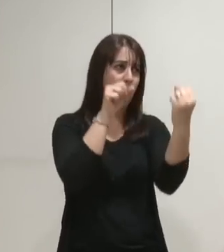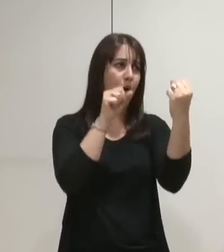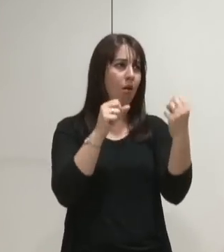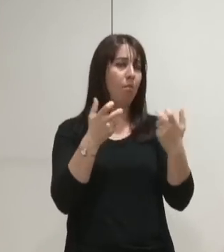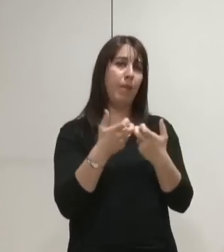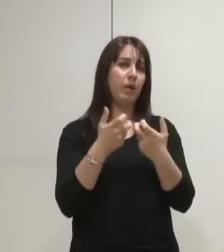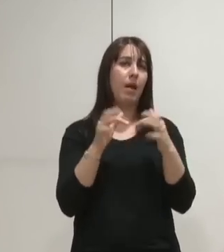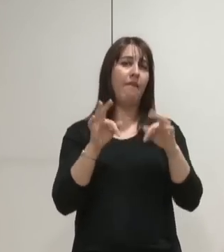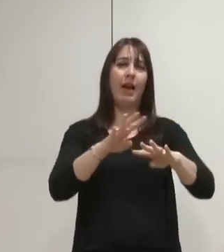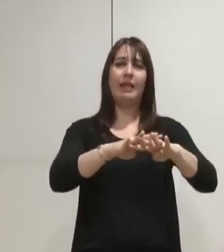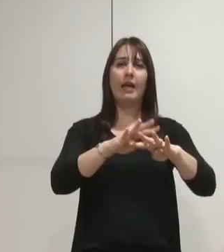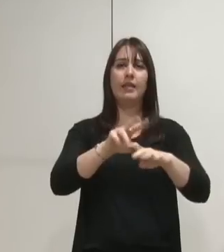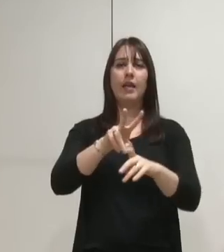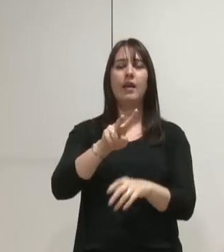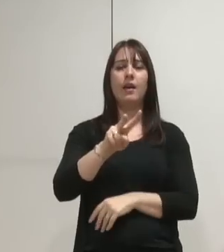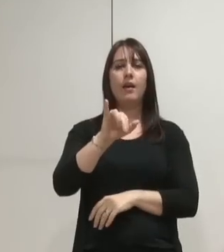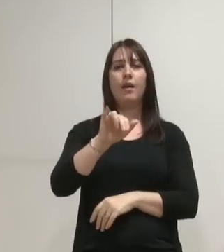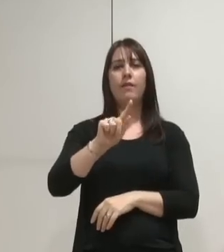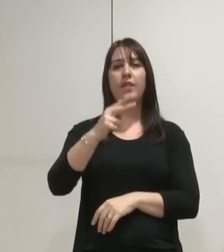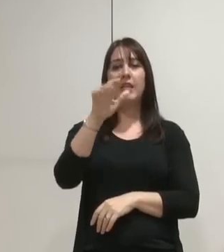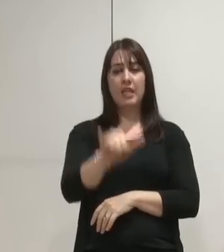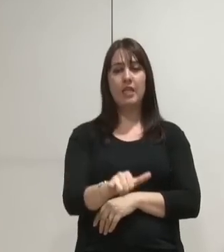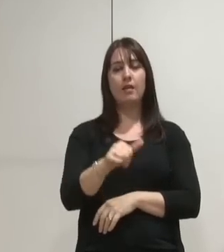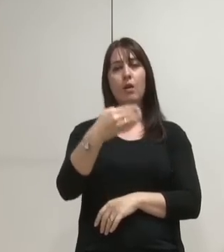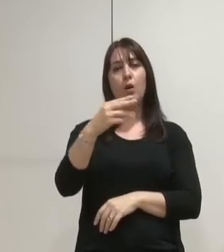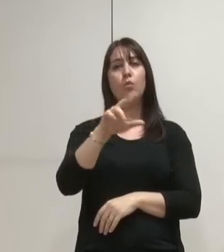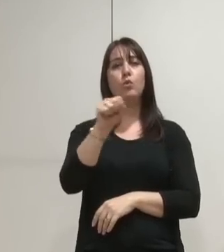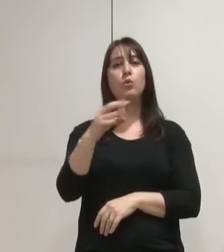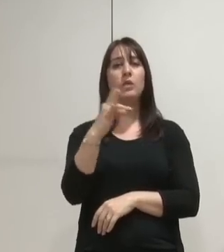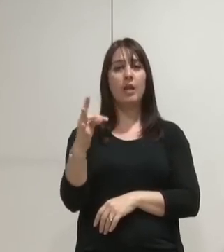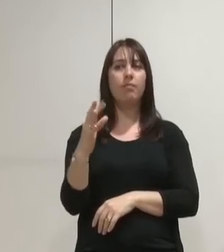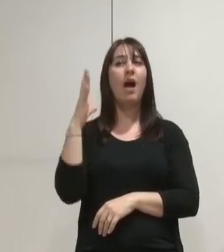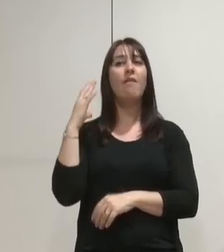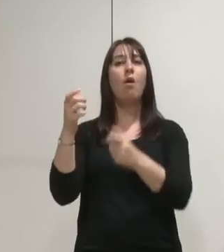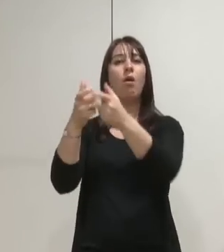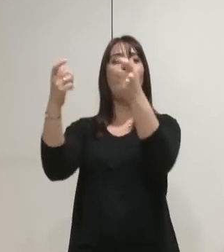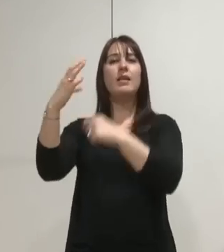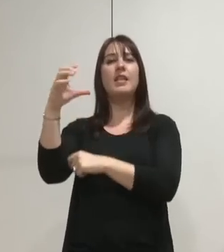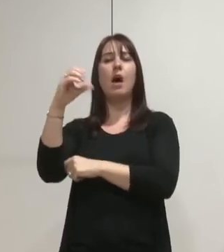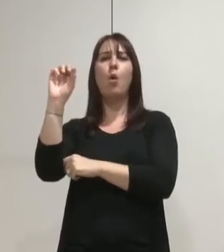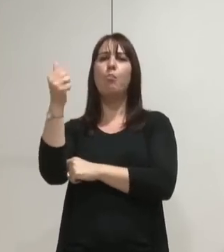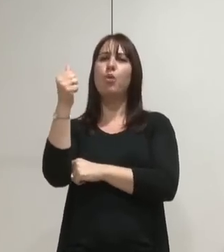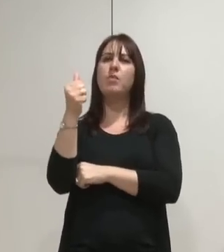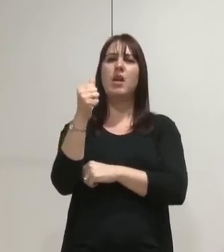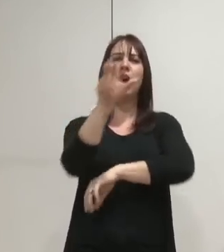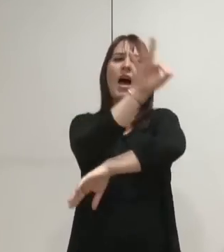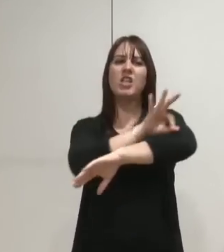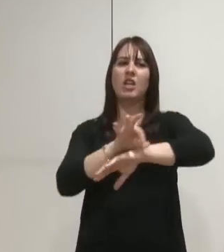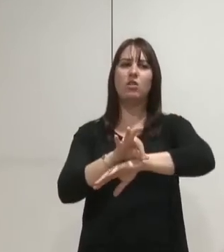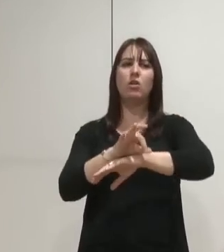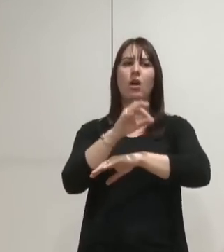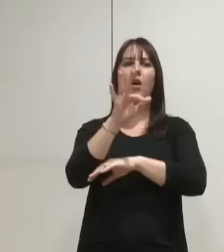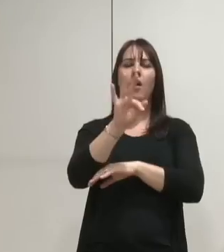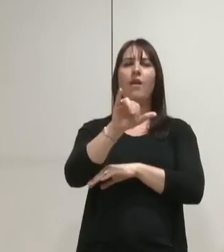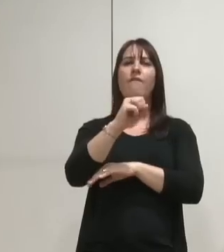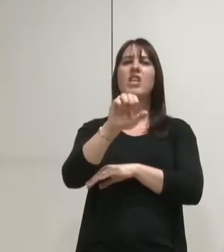la question de vinusé la CAO avait classé le cabinet ficher en 1 et finalement le conseil municipal a